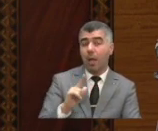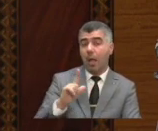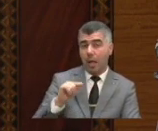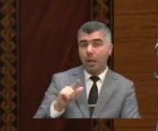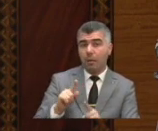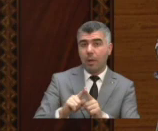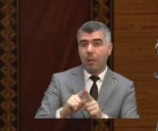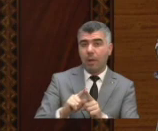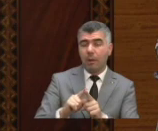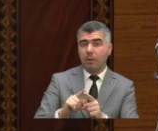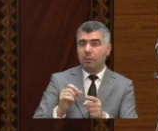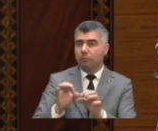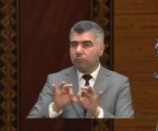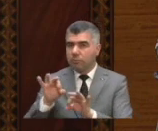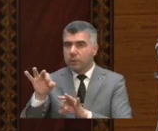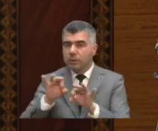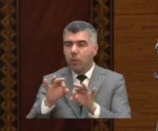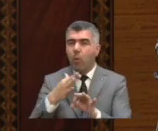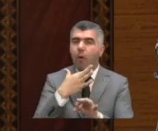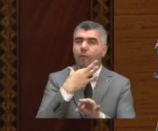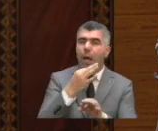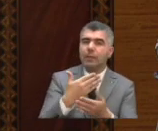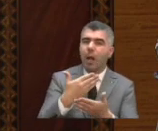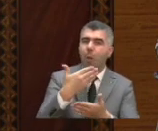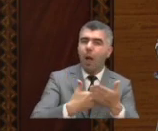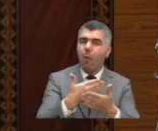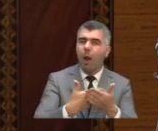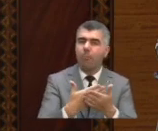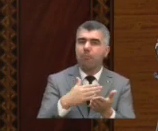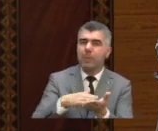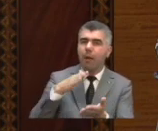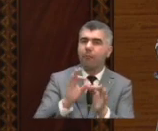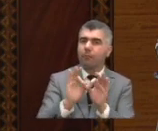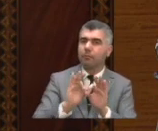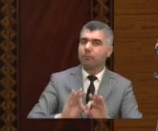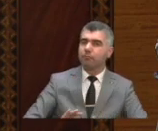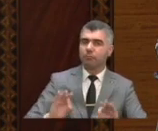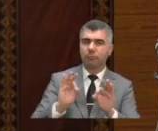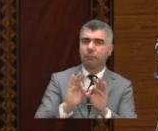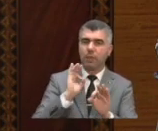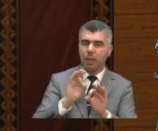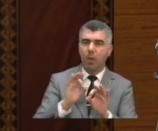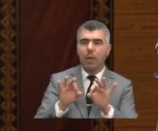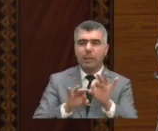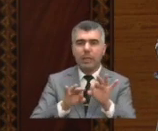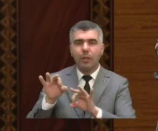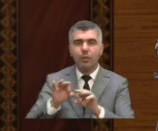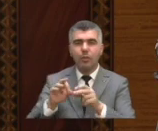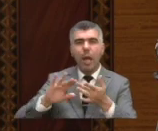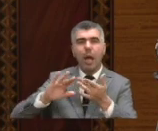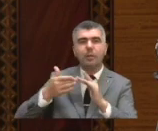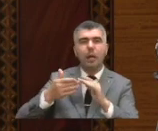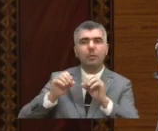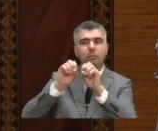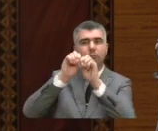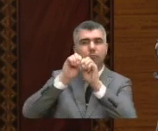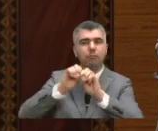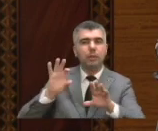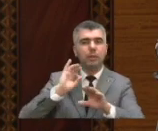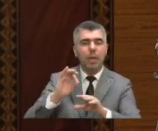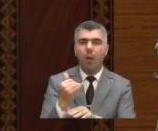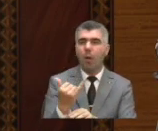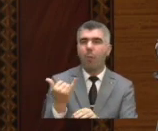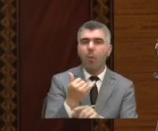بالحك الجيده وتب المساطر موازه مع تفعيل الاستراتيجيه الرقميه الجديده وتقويه